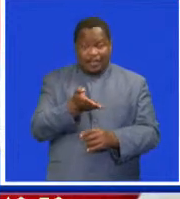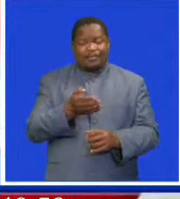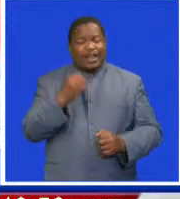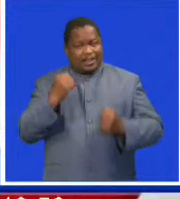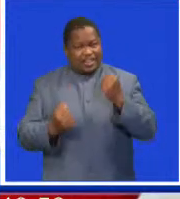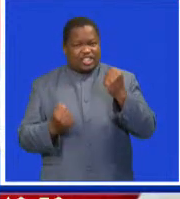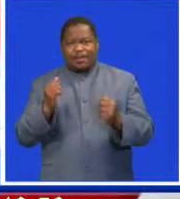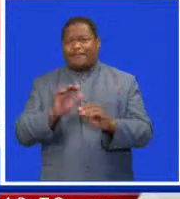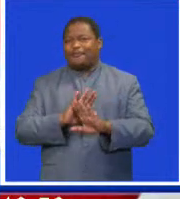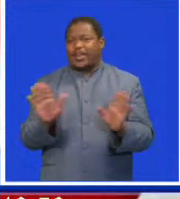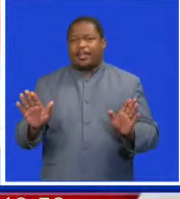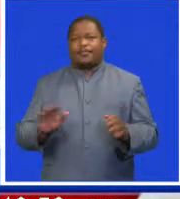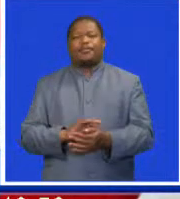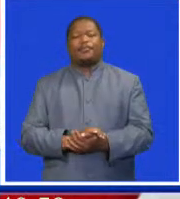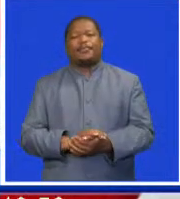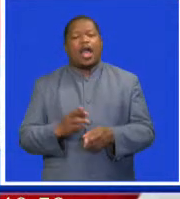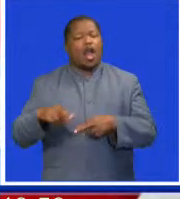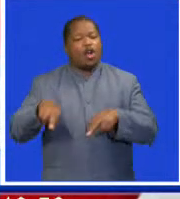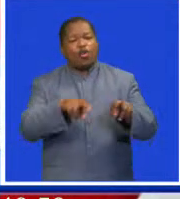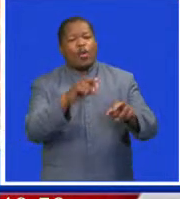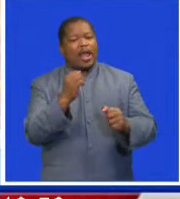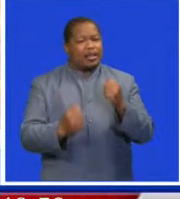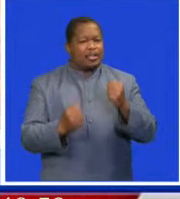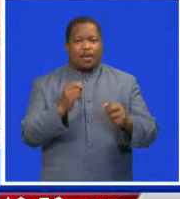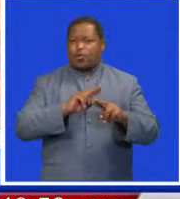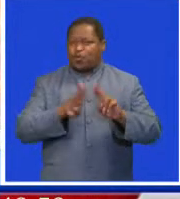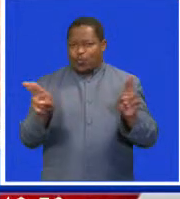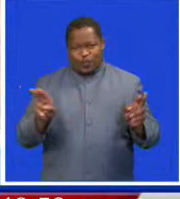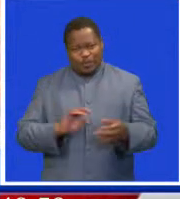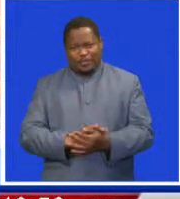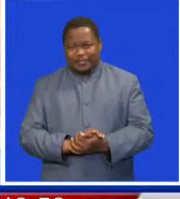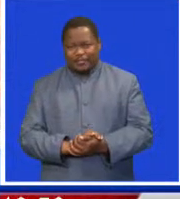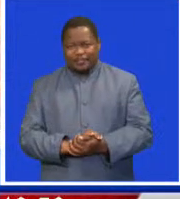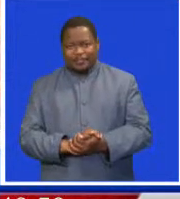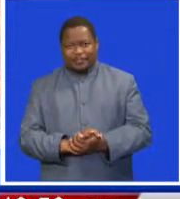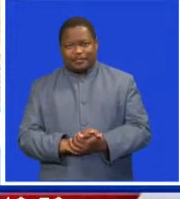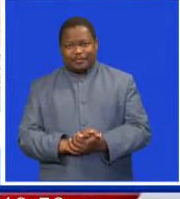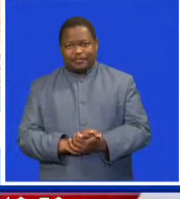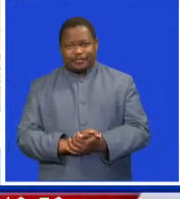msiba ntithombe divulela ka-W France 24 kanye na-VOA